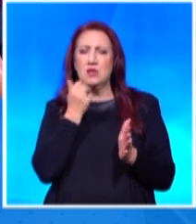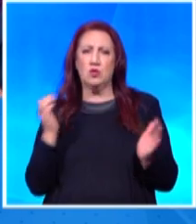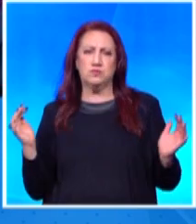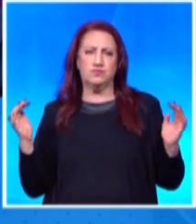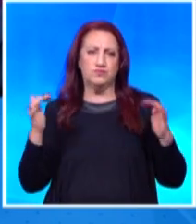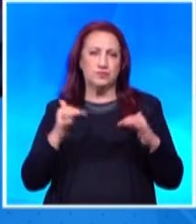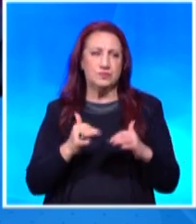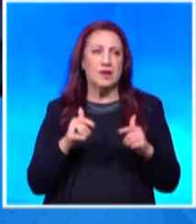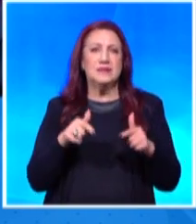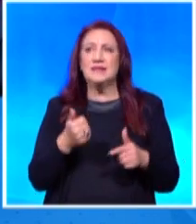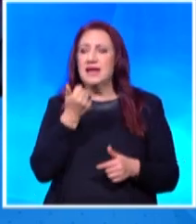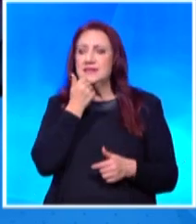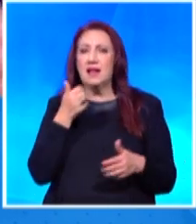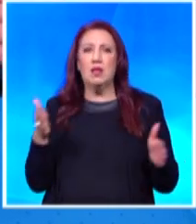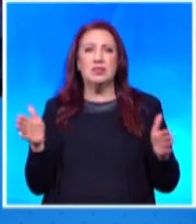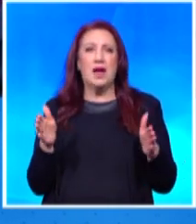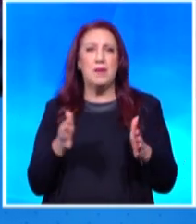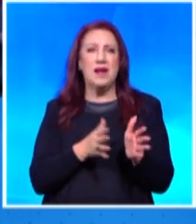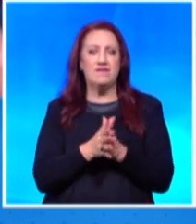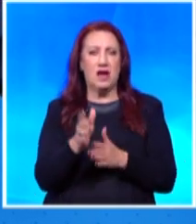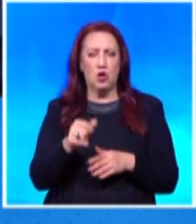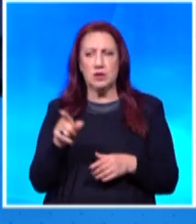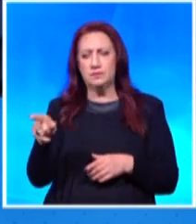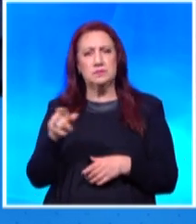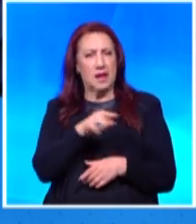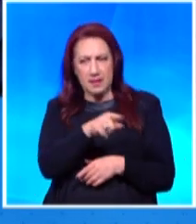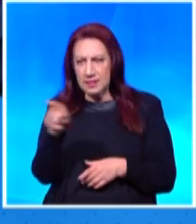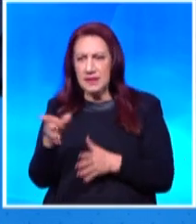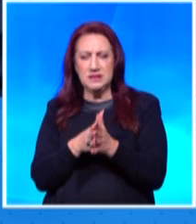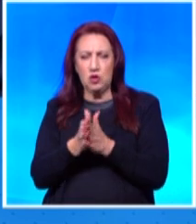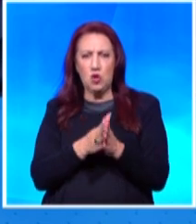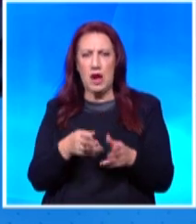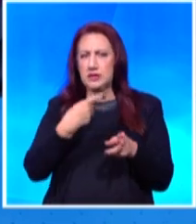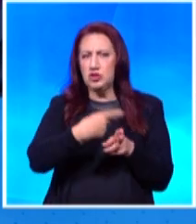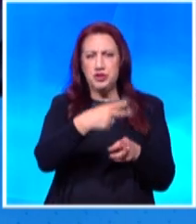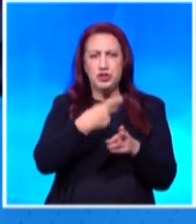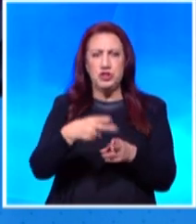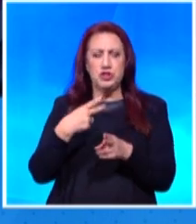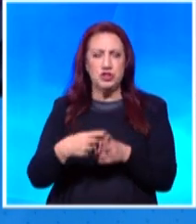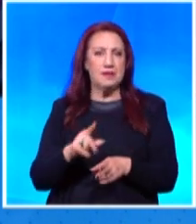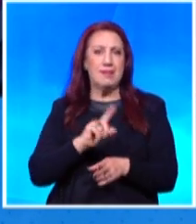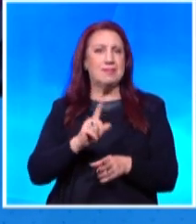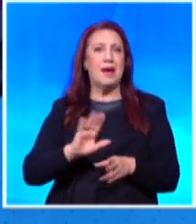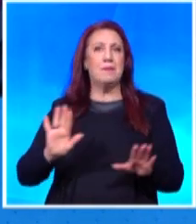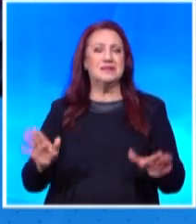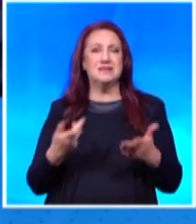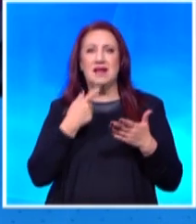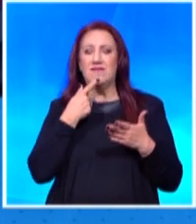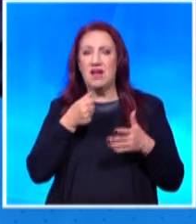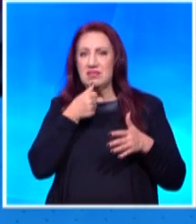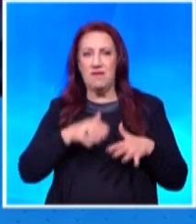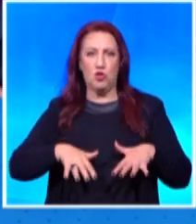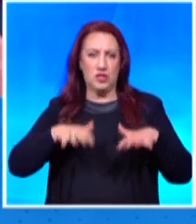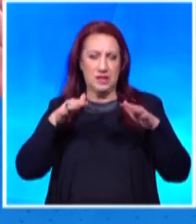няма в селото, почистват си дерето, предотвратяват тази опасност. Сега почистването на едно дере струва много, много